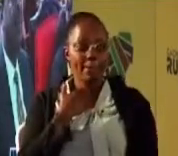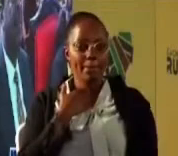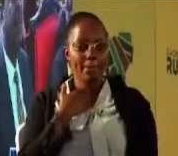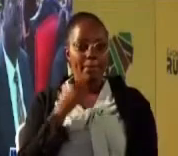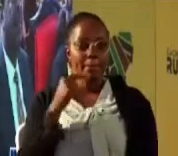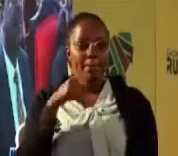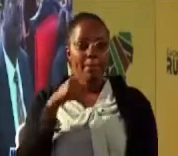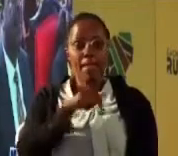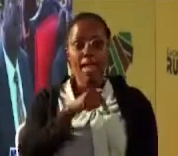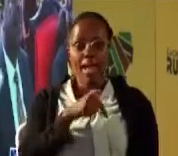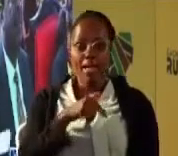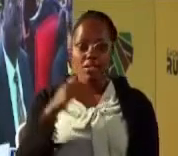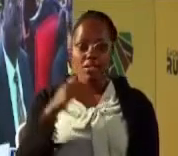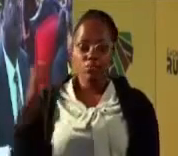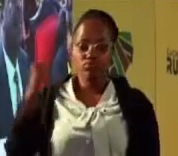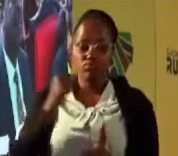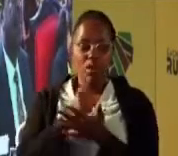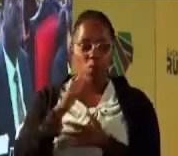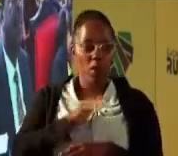tuweke wamama.